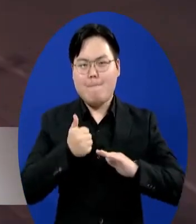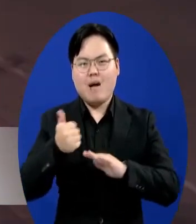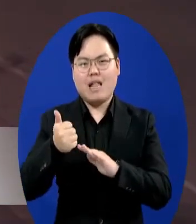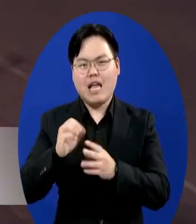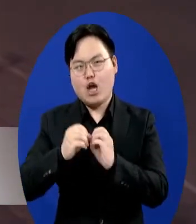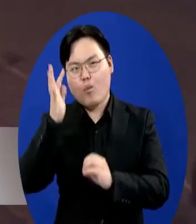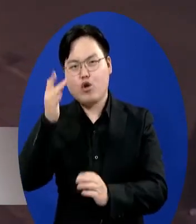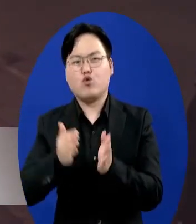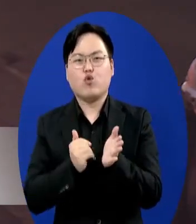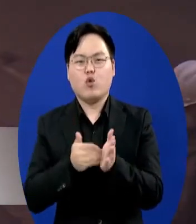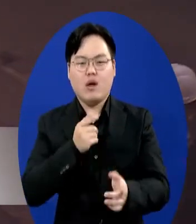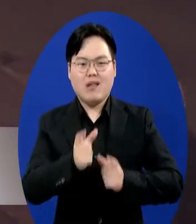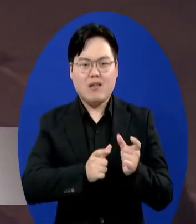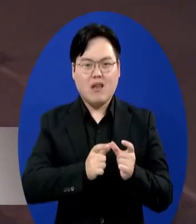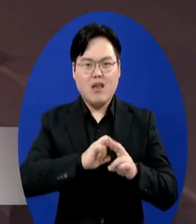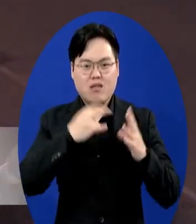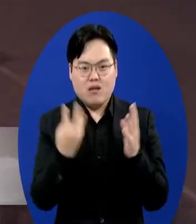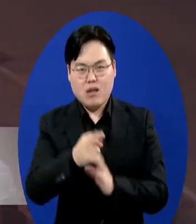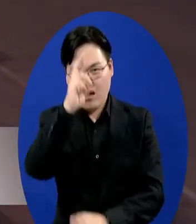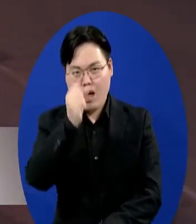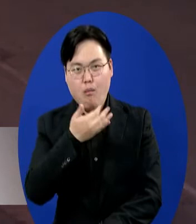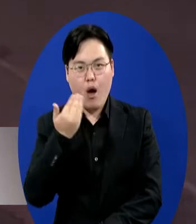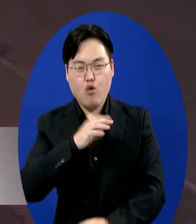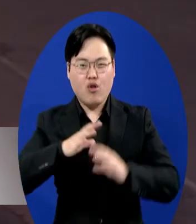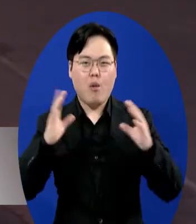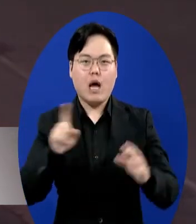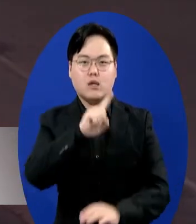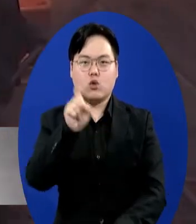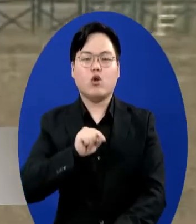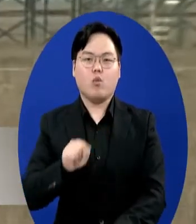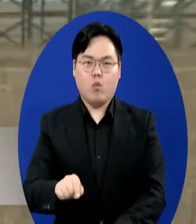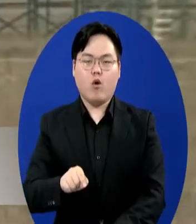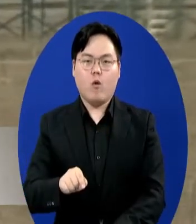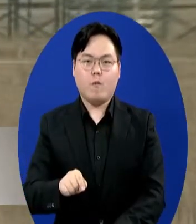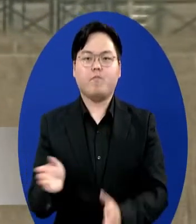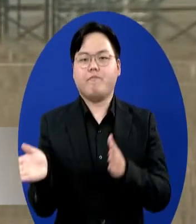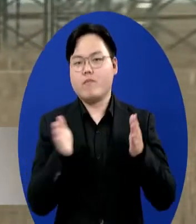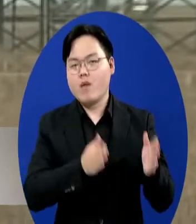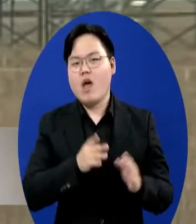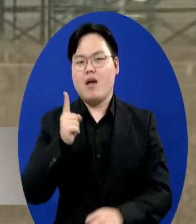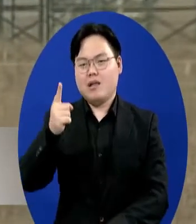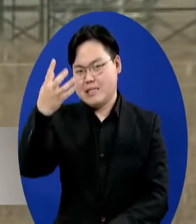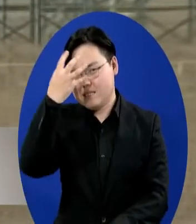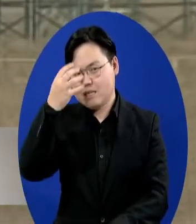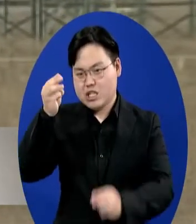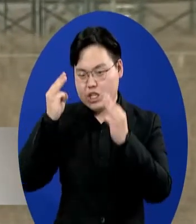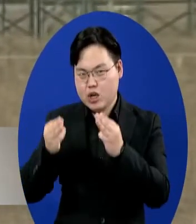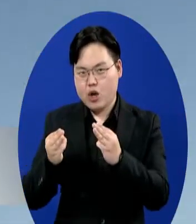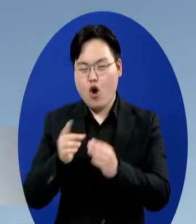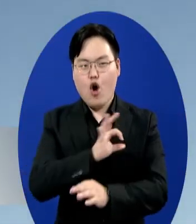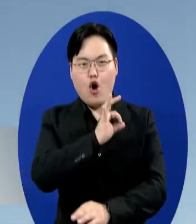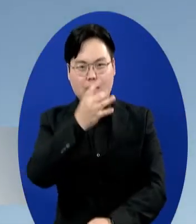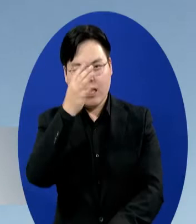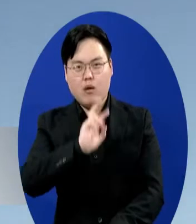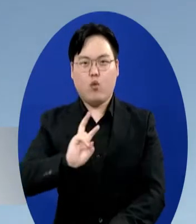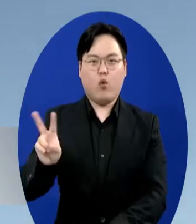тутамг эдийн засгийн нэгдсэн яамгүй байгаа нь хамгийн том асуудал болж ирснийг шинжилж хэллээ. Нөгөө талаас нэг засгийн газрын гаргасан бодлогыг нөгөөх нь үгүйсгдэг,